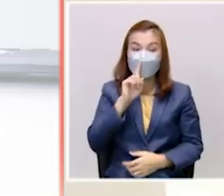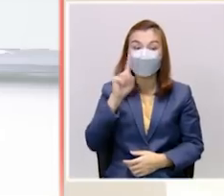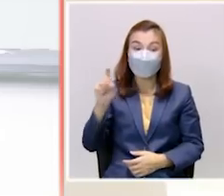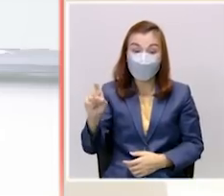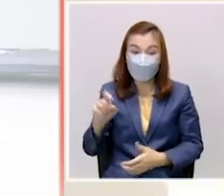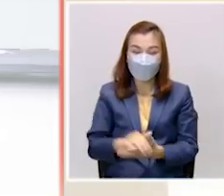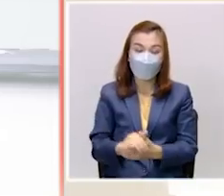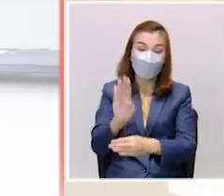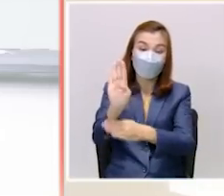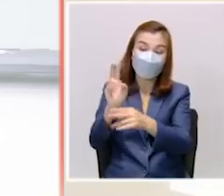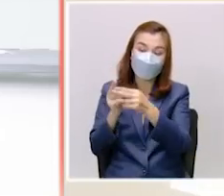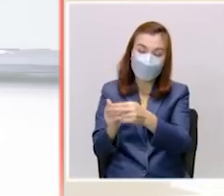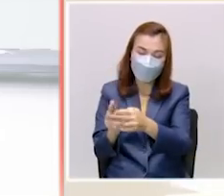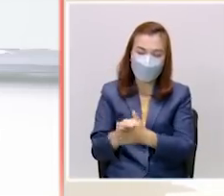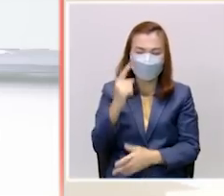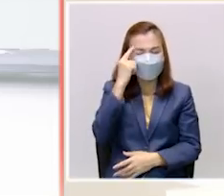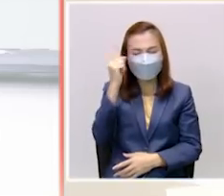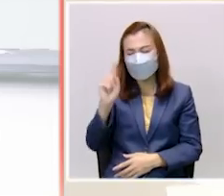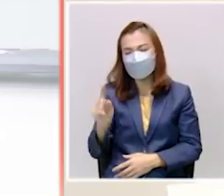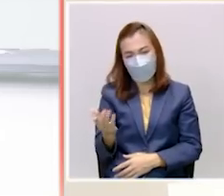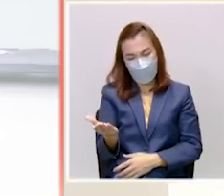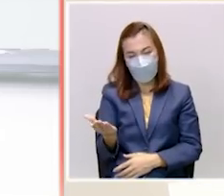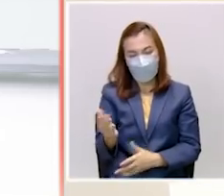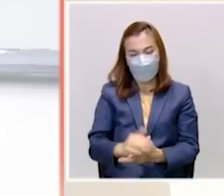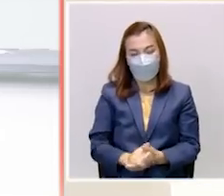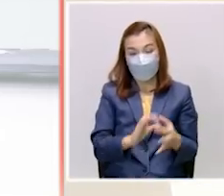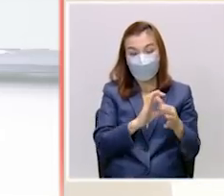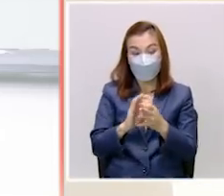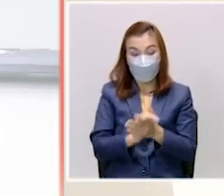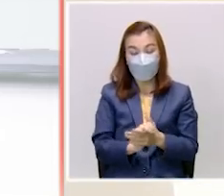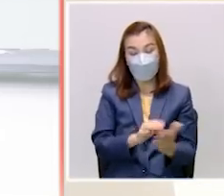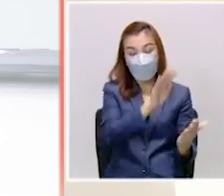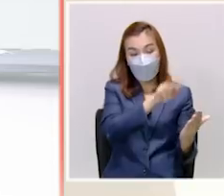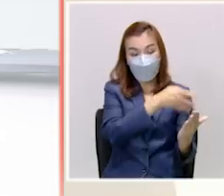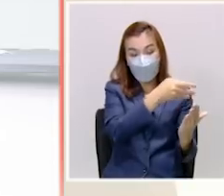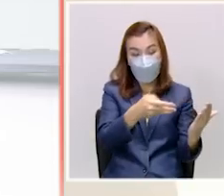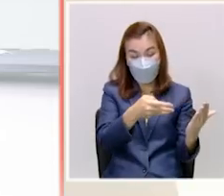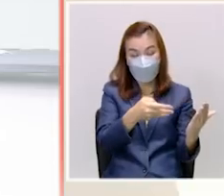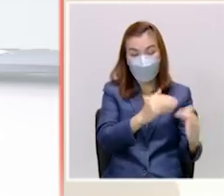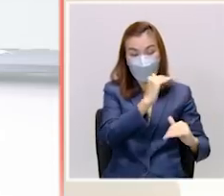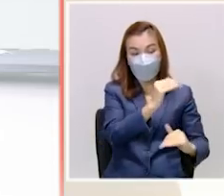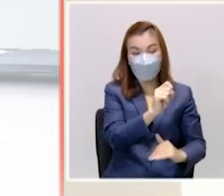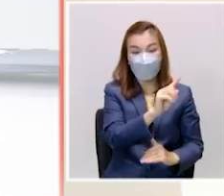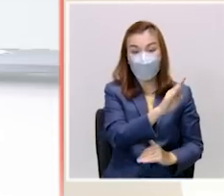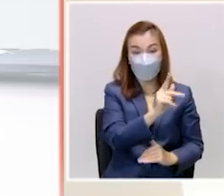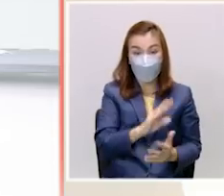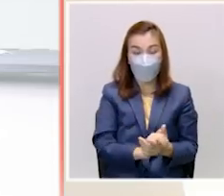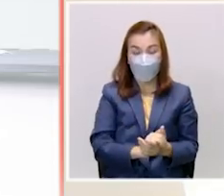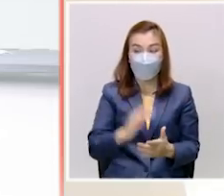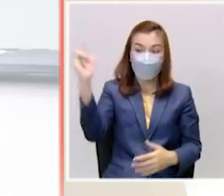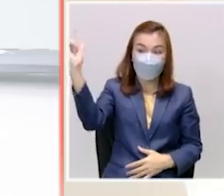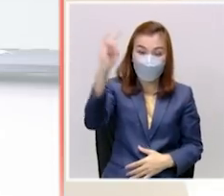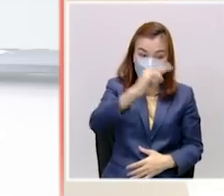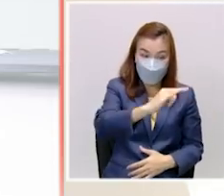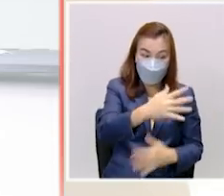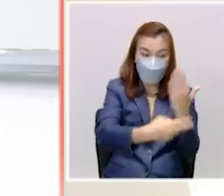ยค่ะมีความคาดหวังอย่างไรบ้างหลังจากที่ผ่อนคลายมาตรการของทางศบค.อย่างการยกเลิก Test and Go ที่จะเริ่ม1พฤษ